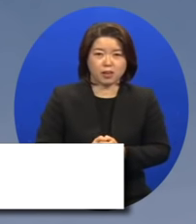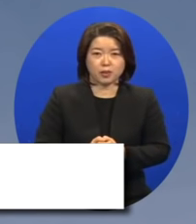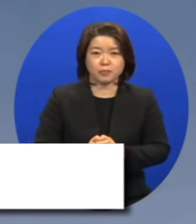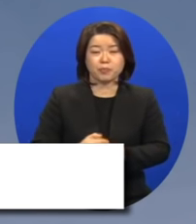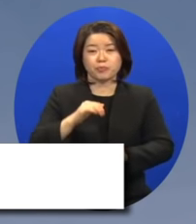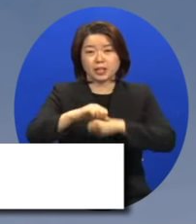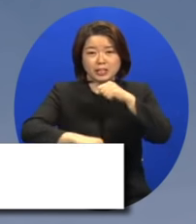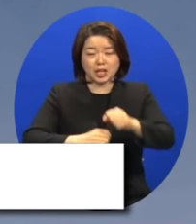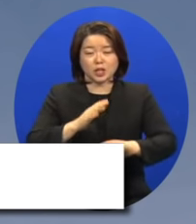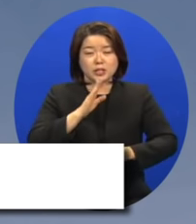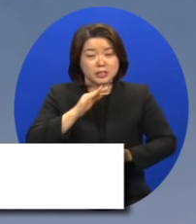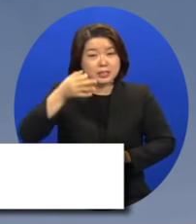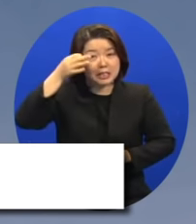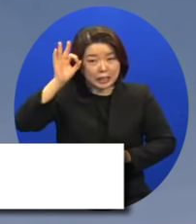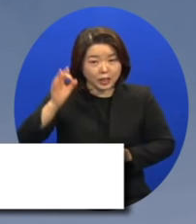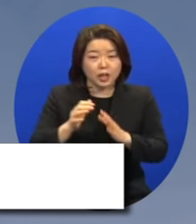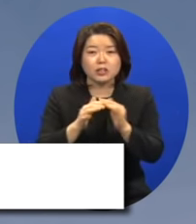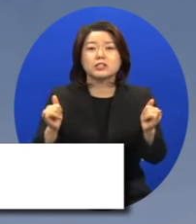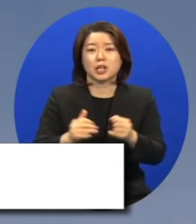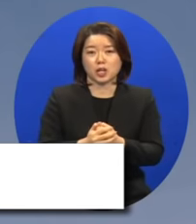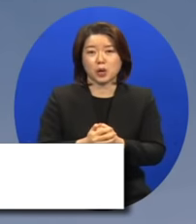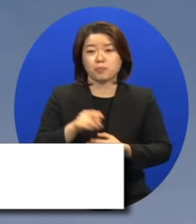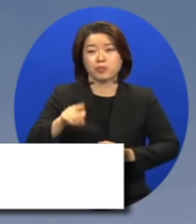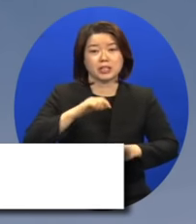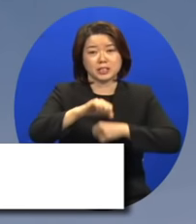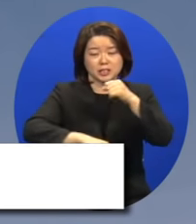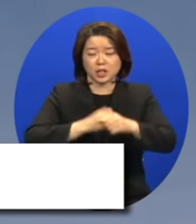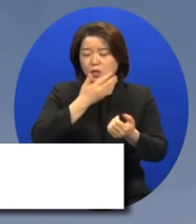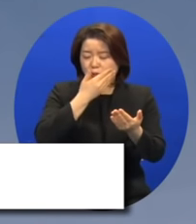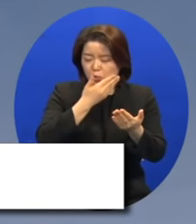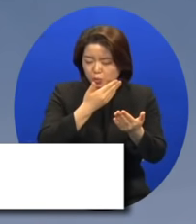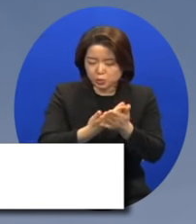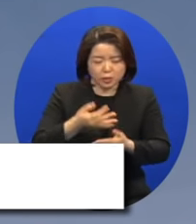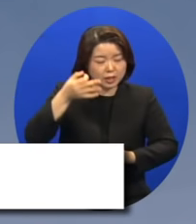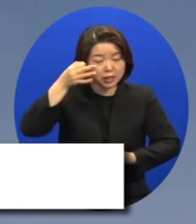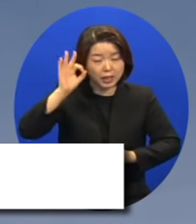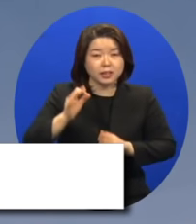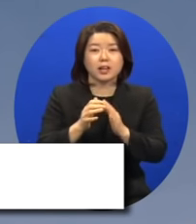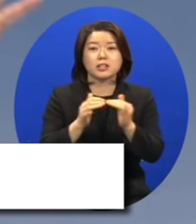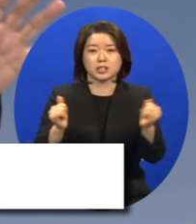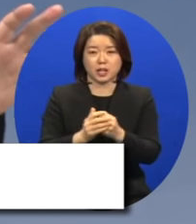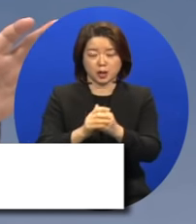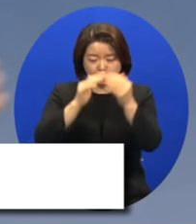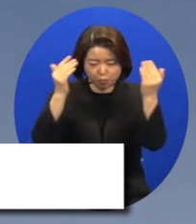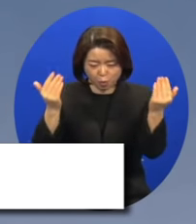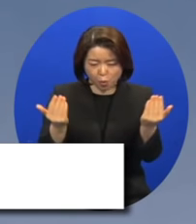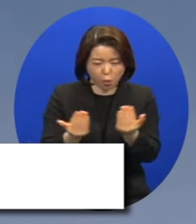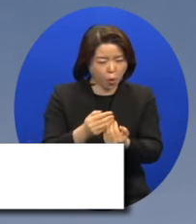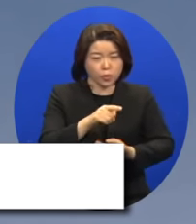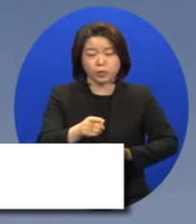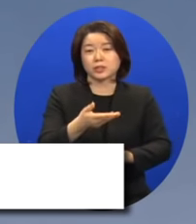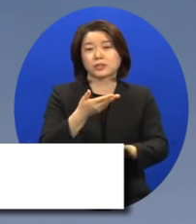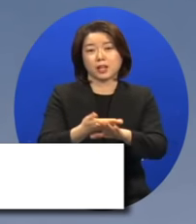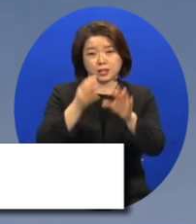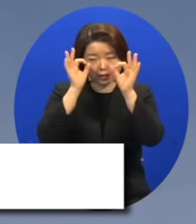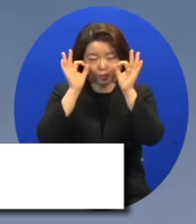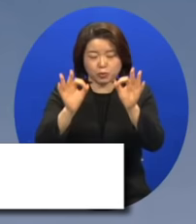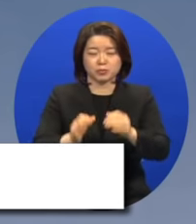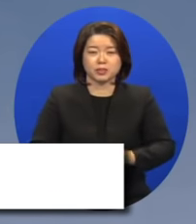자유를진정으로이해하고 그자유의소중함을깨닫는사람은 모든것을다르게바라본다.